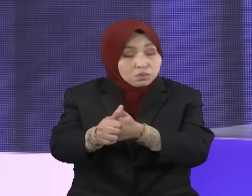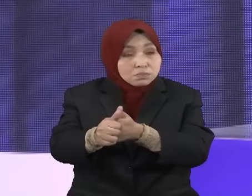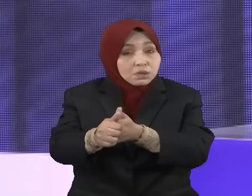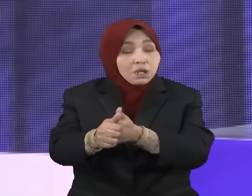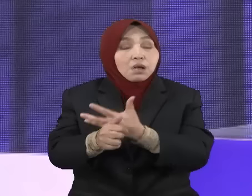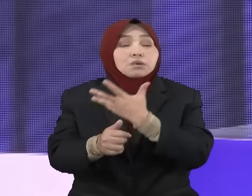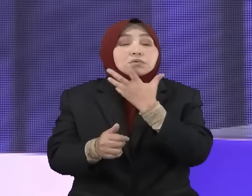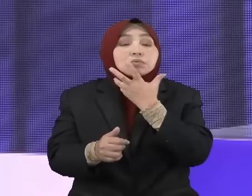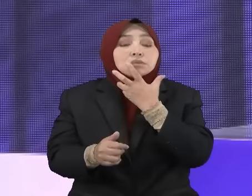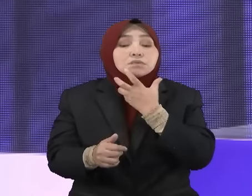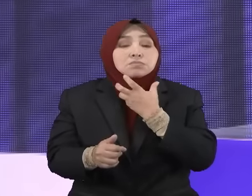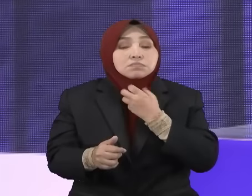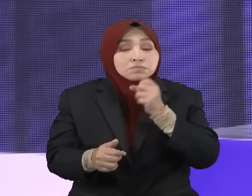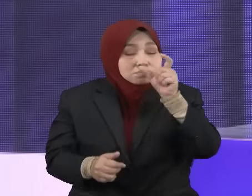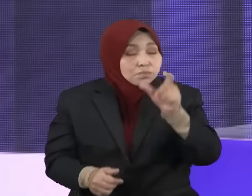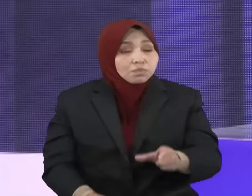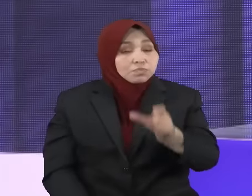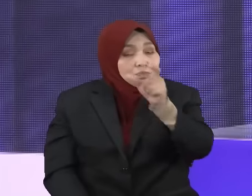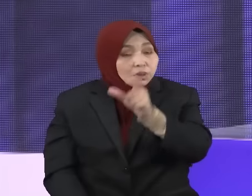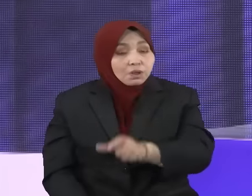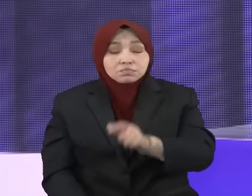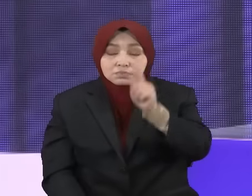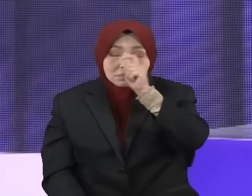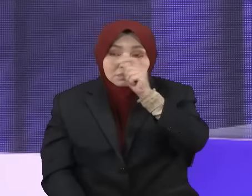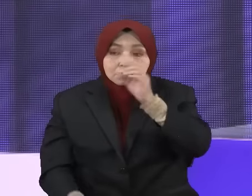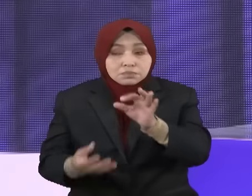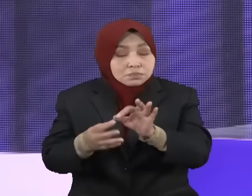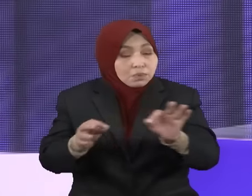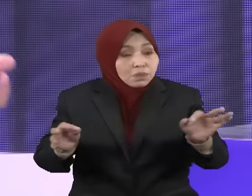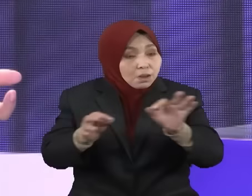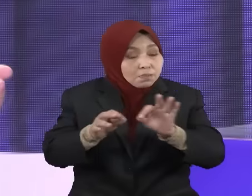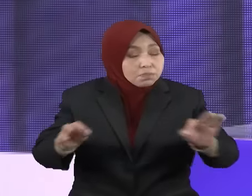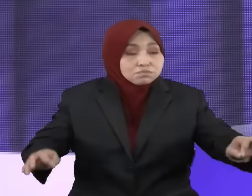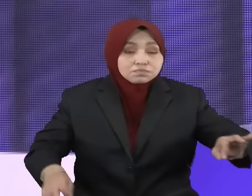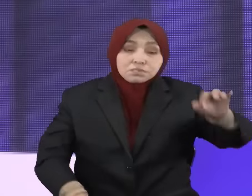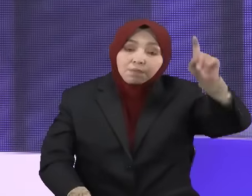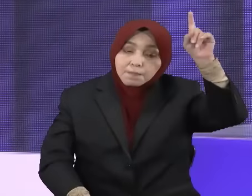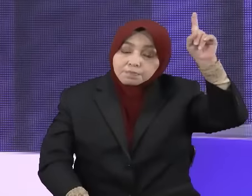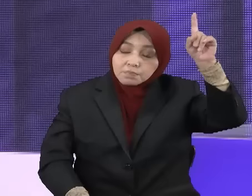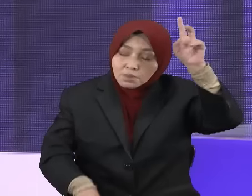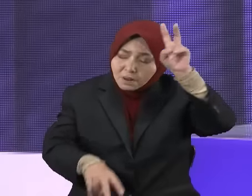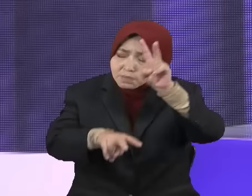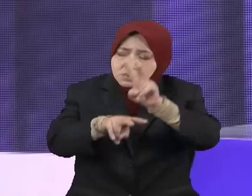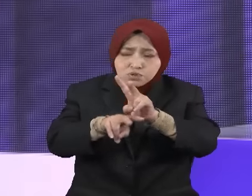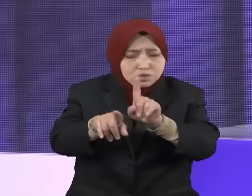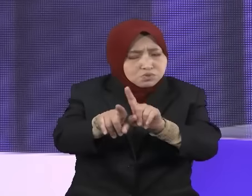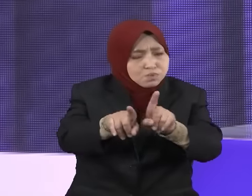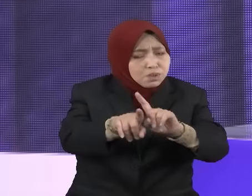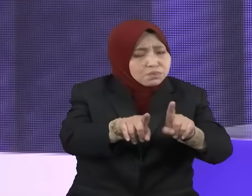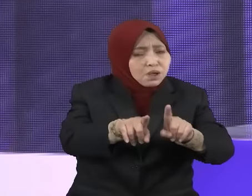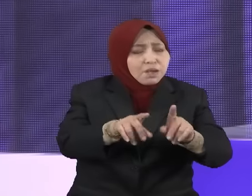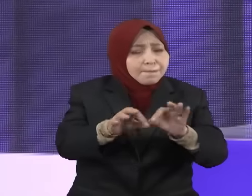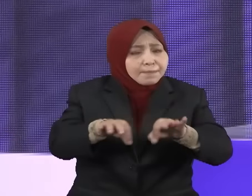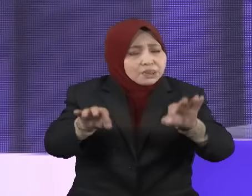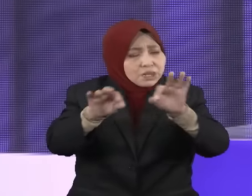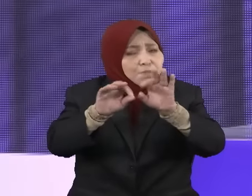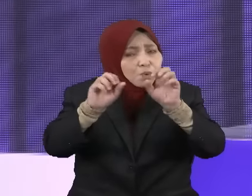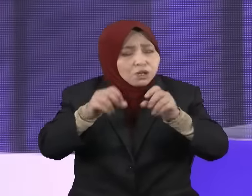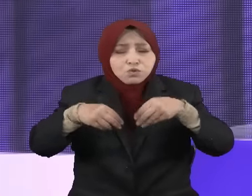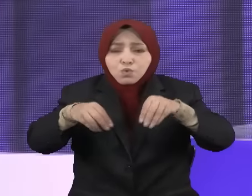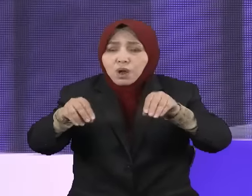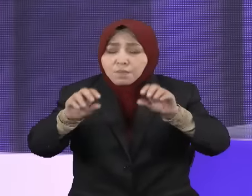Jangan ikut pada hawa nafsu orang-orang yang mendustakan ayat-ayat kami. Mereka bersaksi macam-macam Ustaz. Asalkan boleh jual,